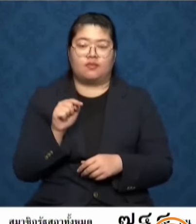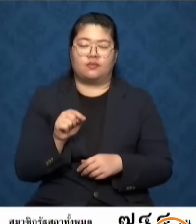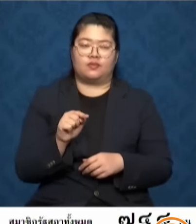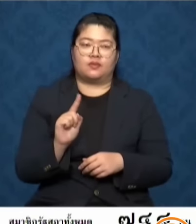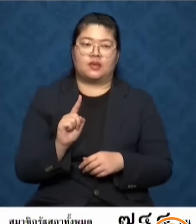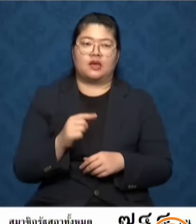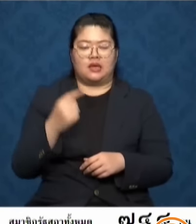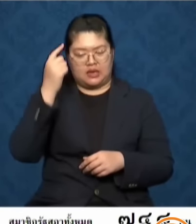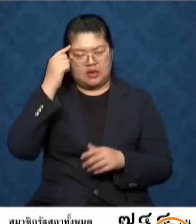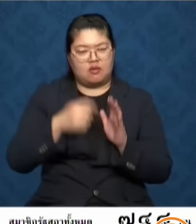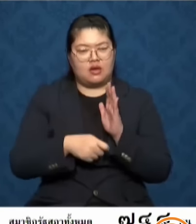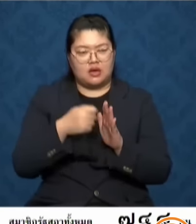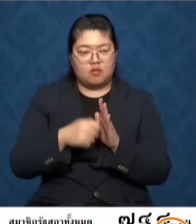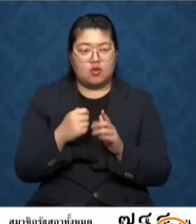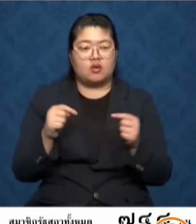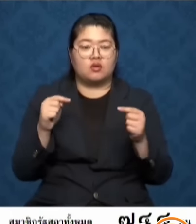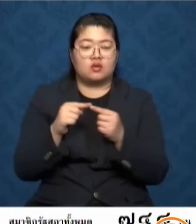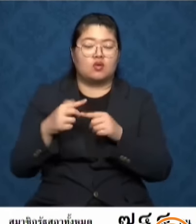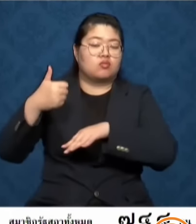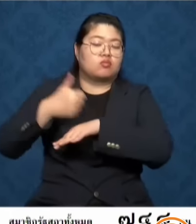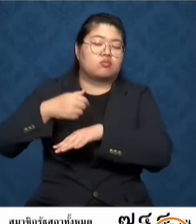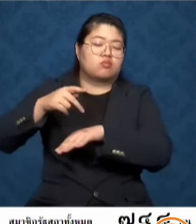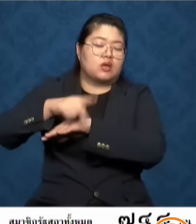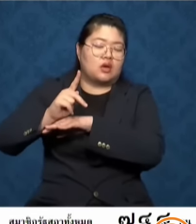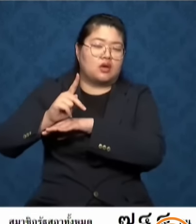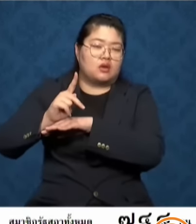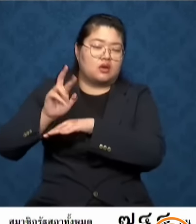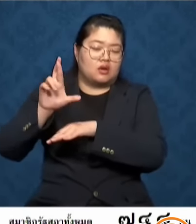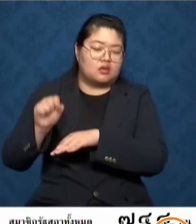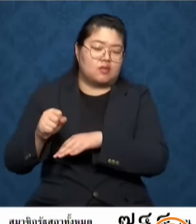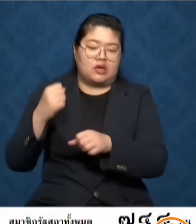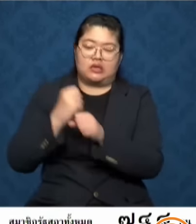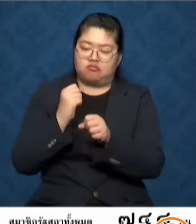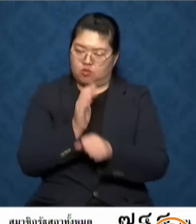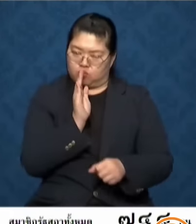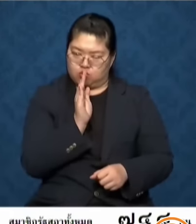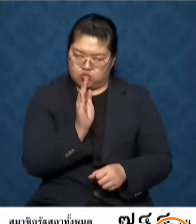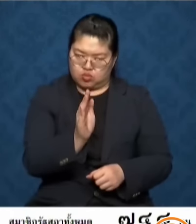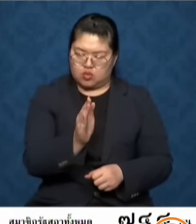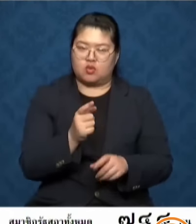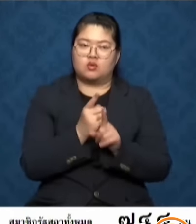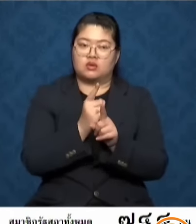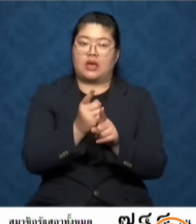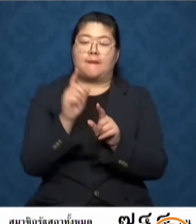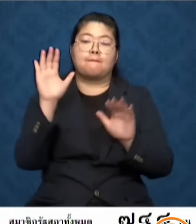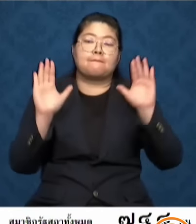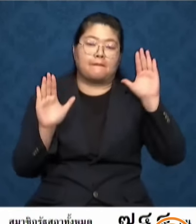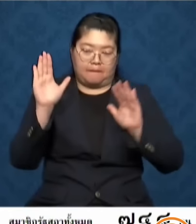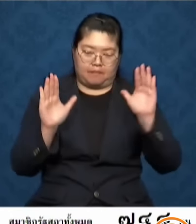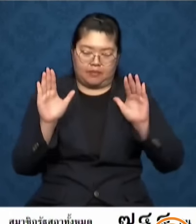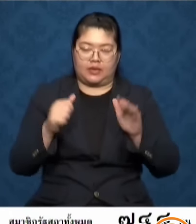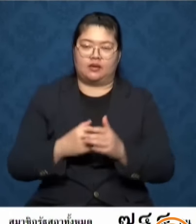นก็ไม่ควรจะเป็เหผลที่ทำให้ประมกของสพธเรานั้นไม่ทำหน้าที่อย่ถูกต้องและสอดคลองกับหากการประชาทิบัต pint